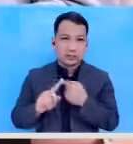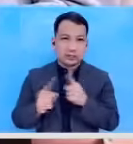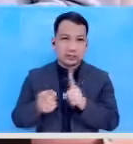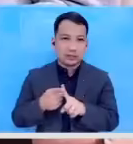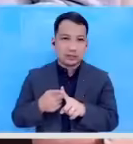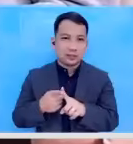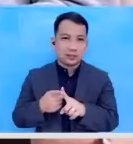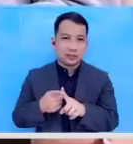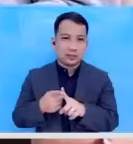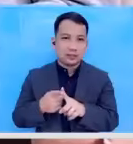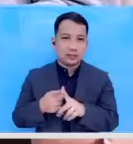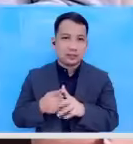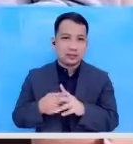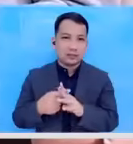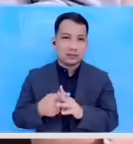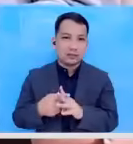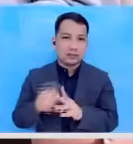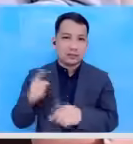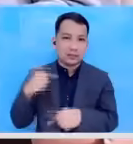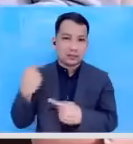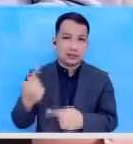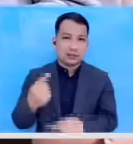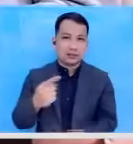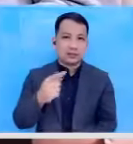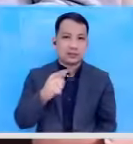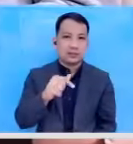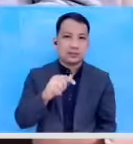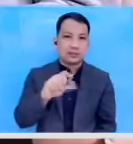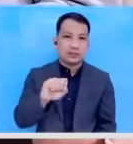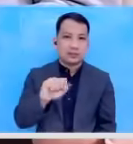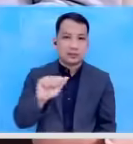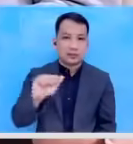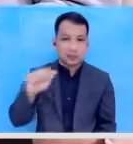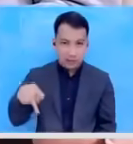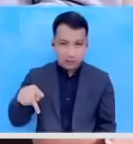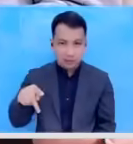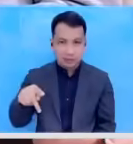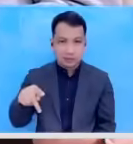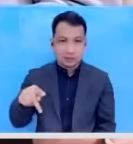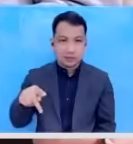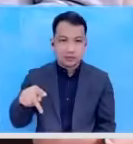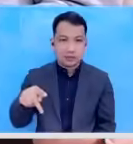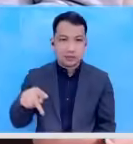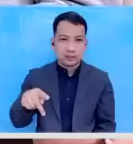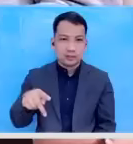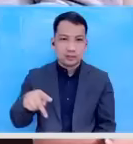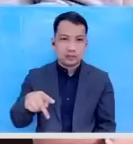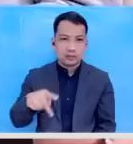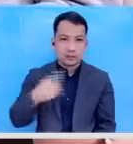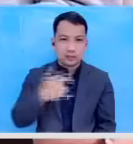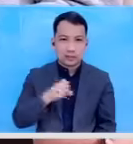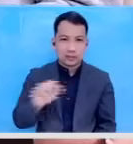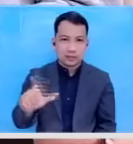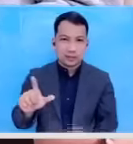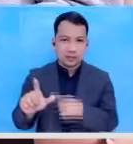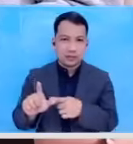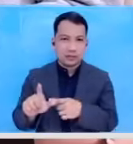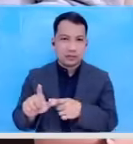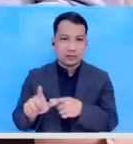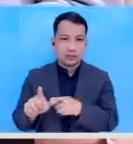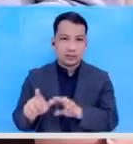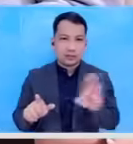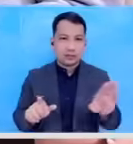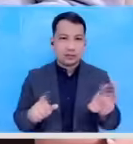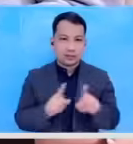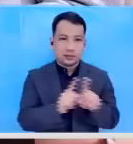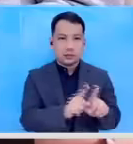talaga nung sa prom. Nag-room kami kasi busy yung best friend ko si Jel. Sabi ni Jel, si Tony, samahan mo, sasamahan ka nun.